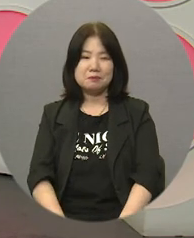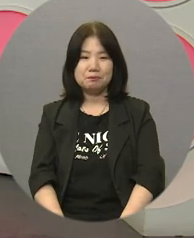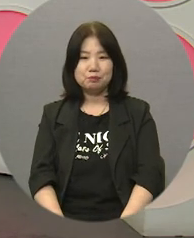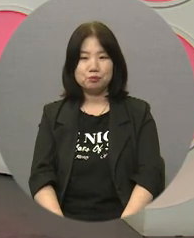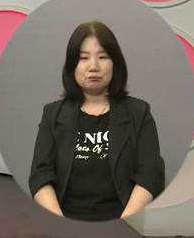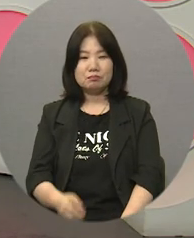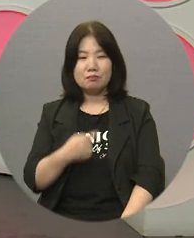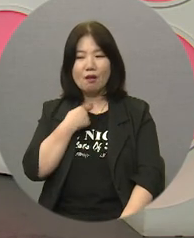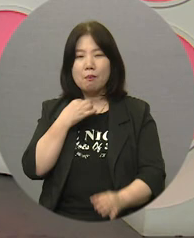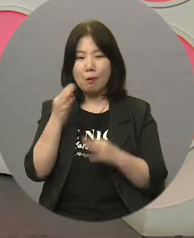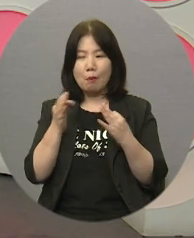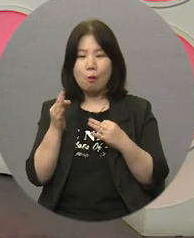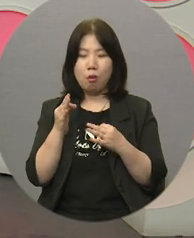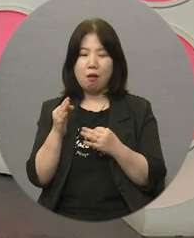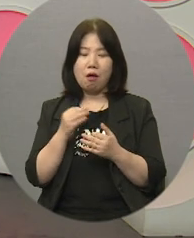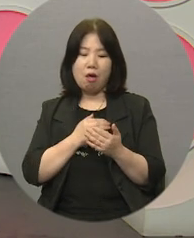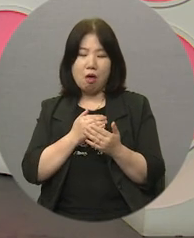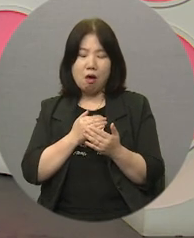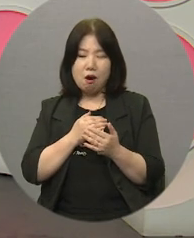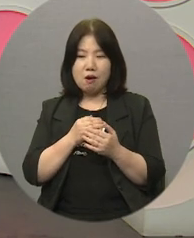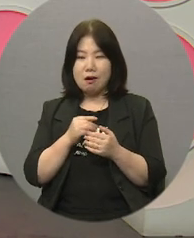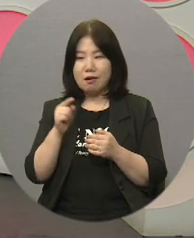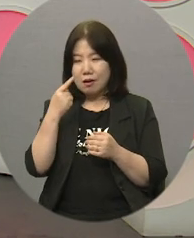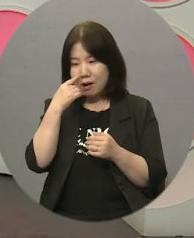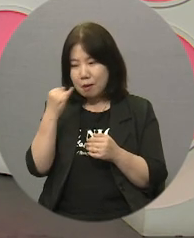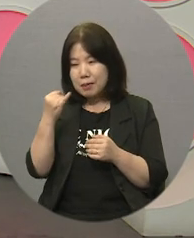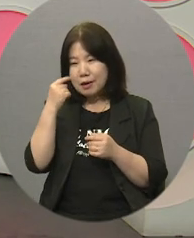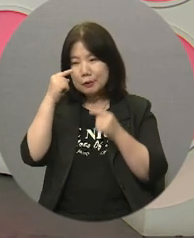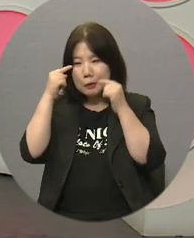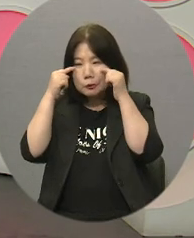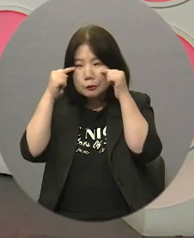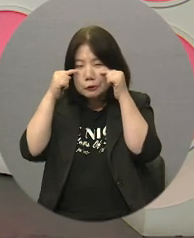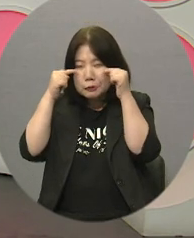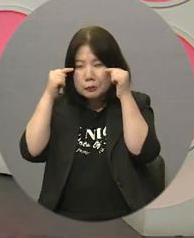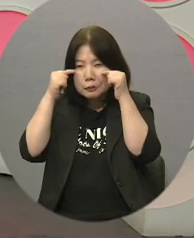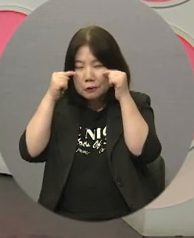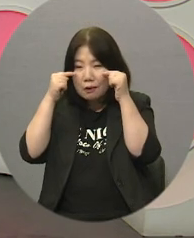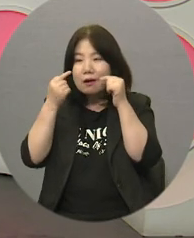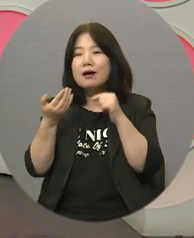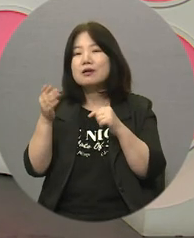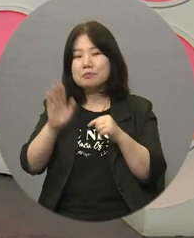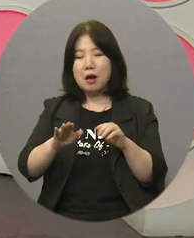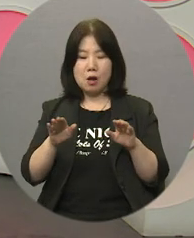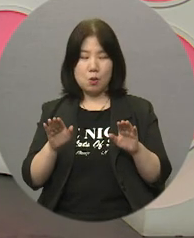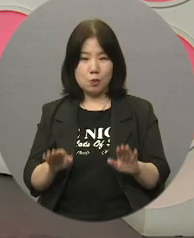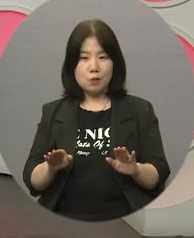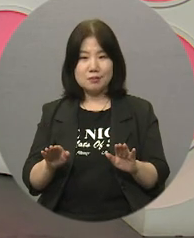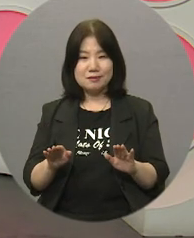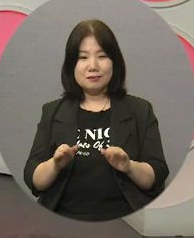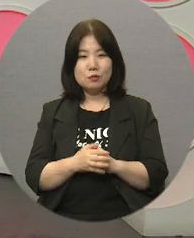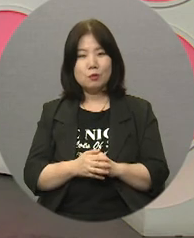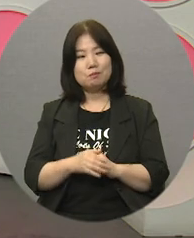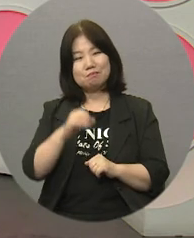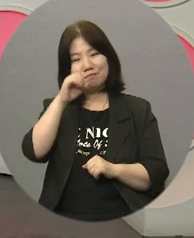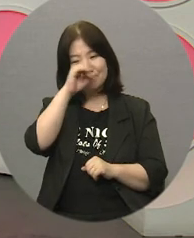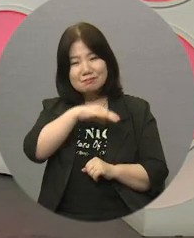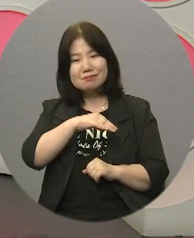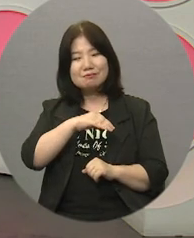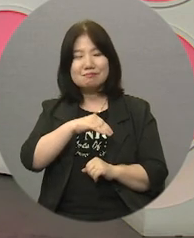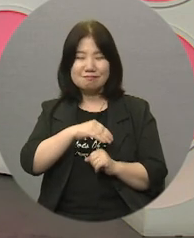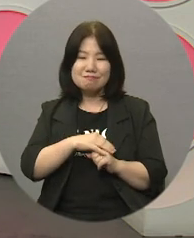목소리가 떨리고 엄마의 눈에도 눈물이 고이지만 오늘도 저는